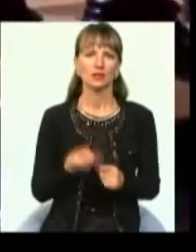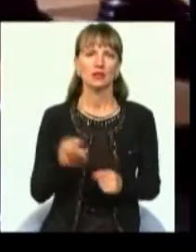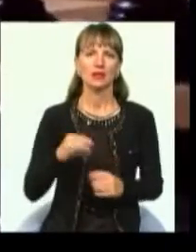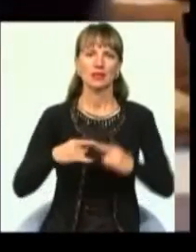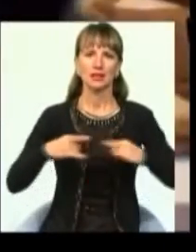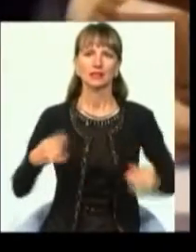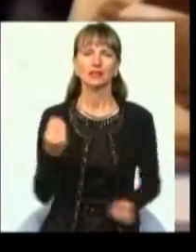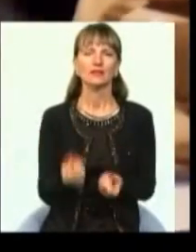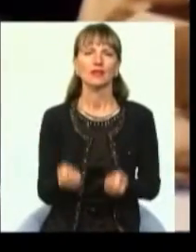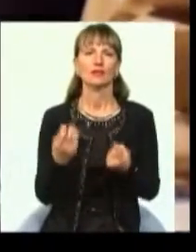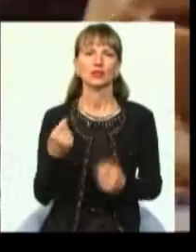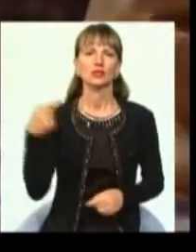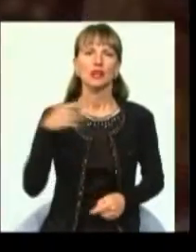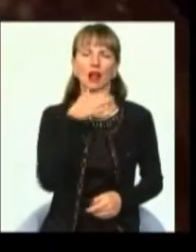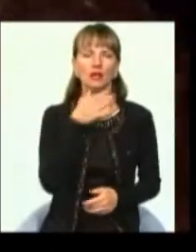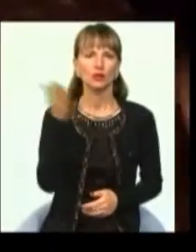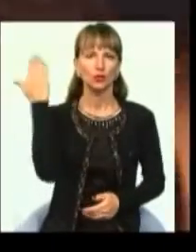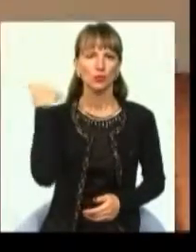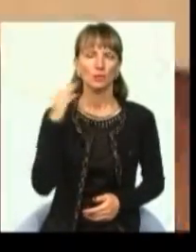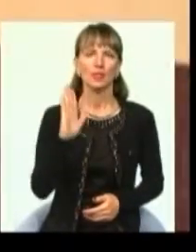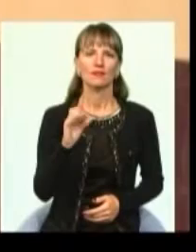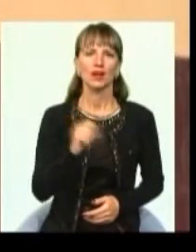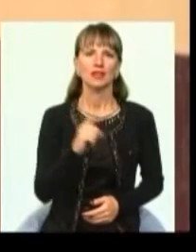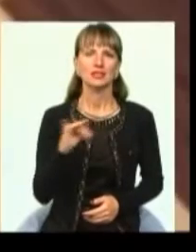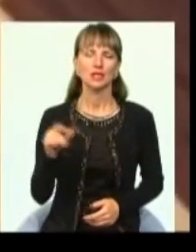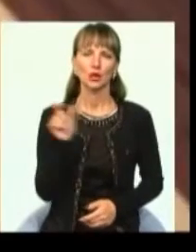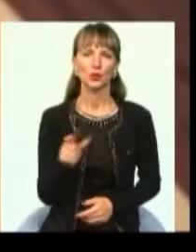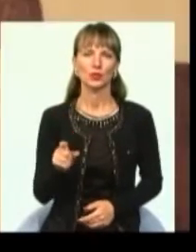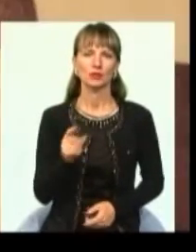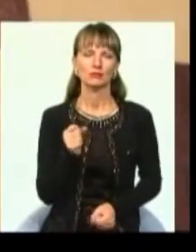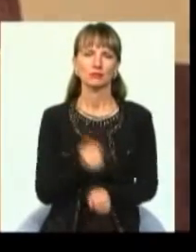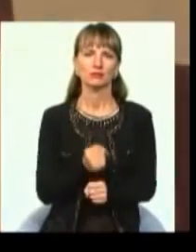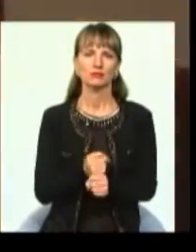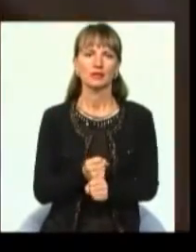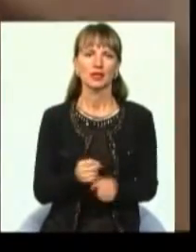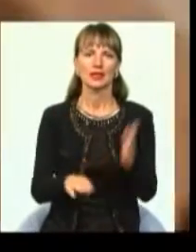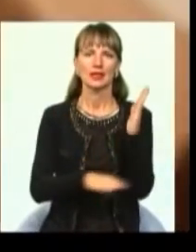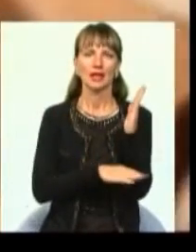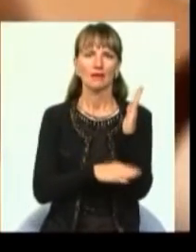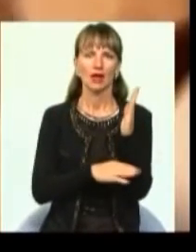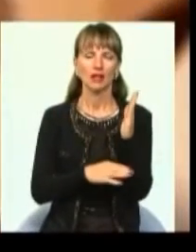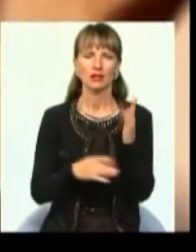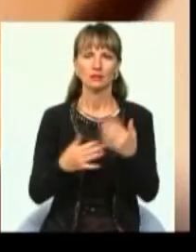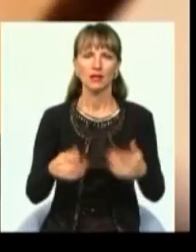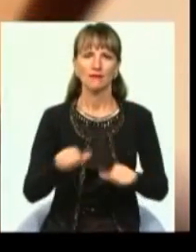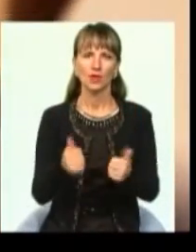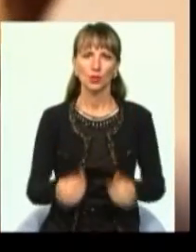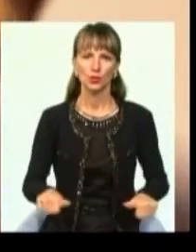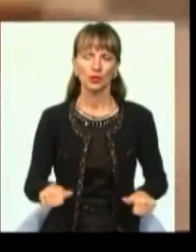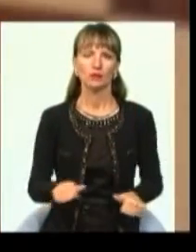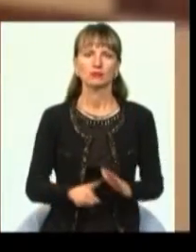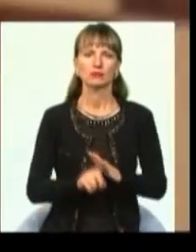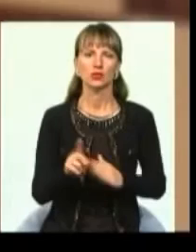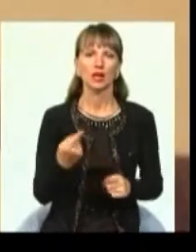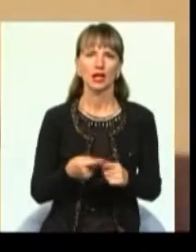ігри з'явилися ще тисячі років тому. В Азії, наприклад, люди виготовляли із камінців чи дерев'яних брусочків різноманітні фігурки. Спочатку